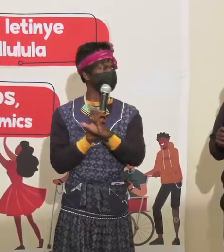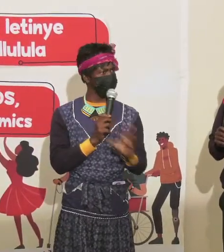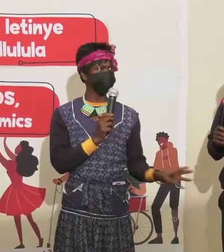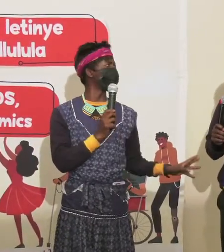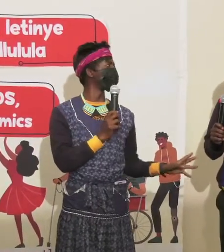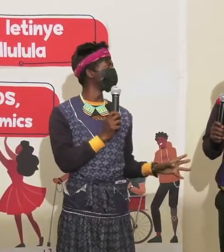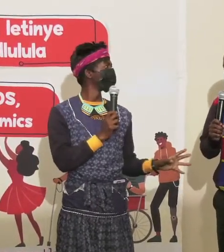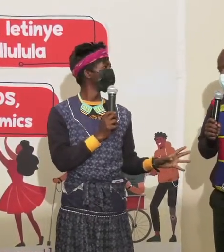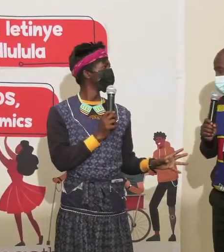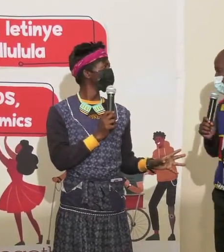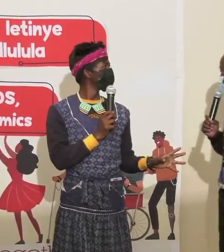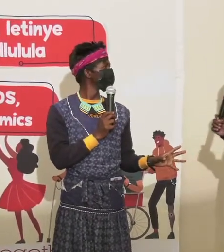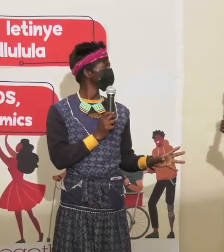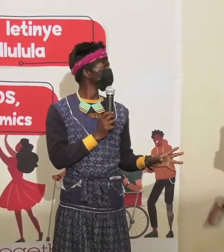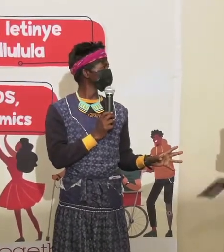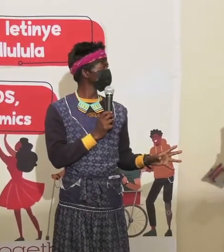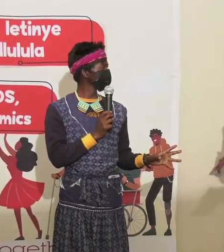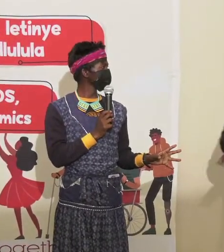nalilinengi 22.